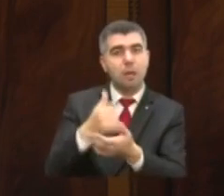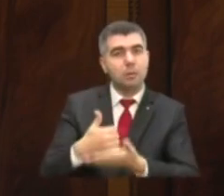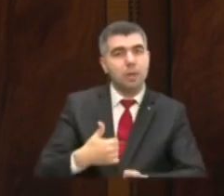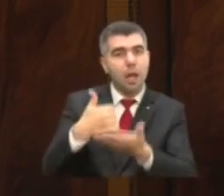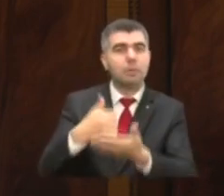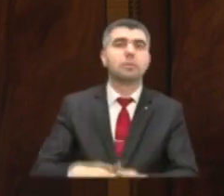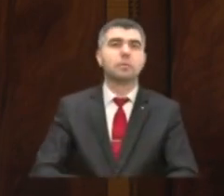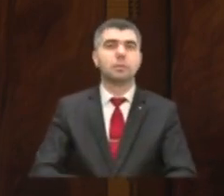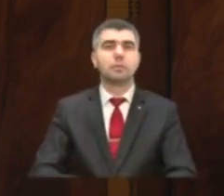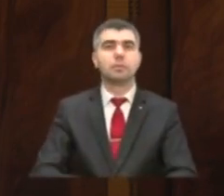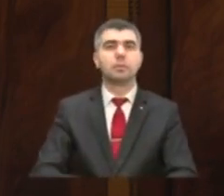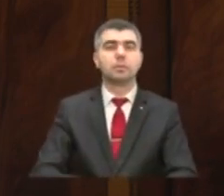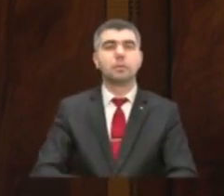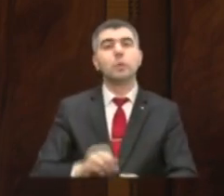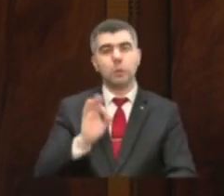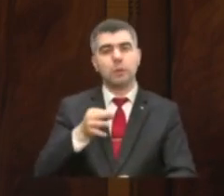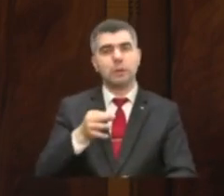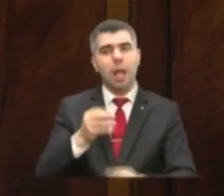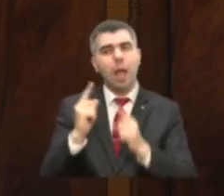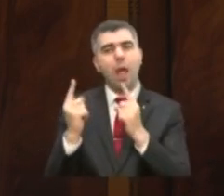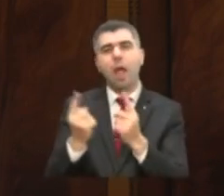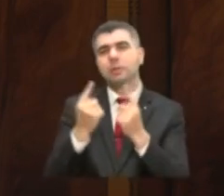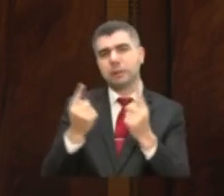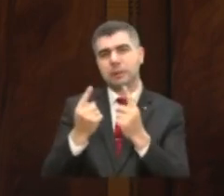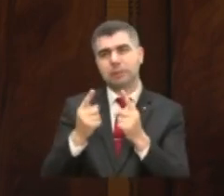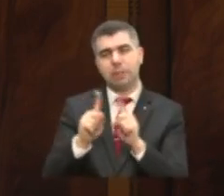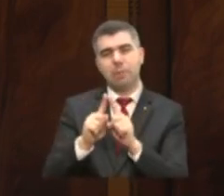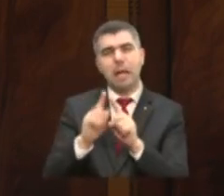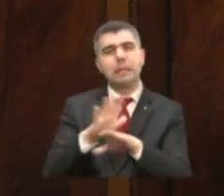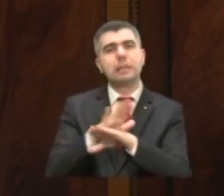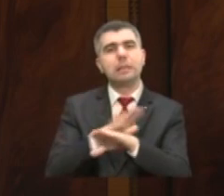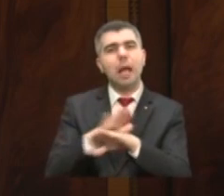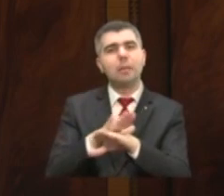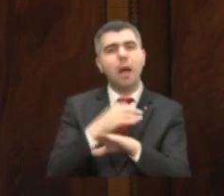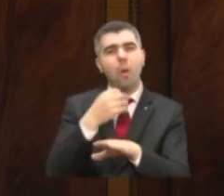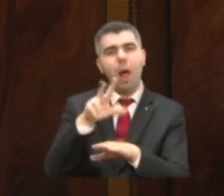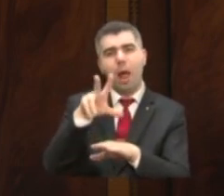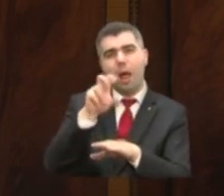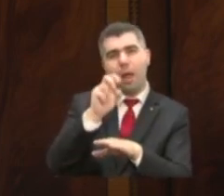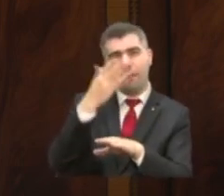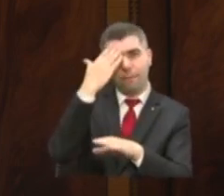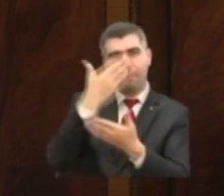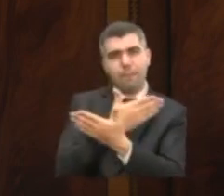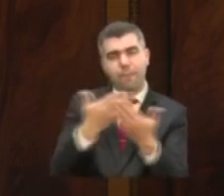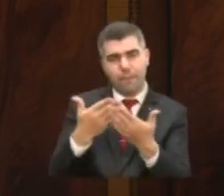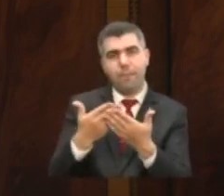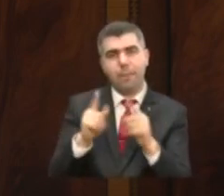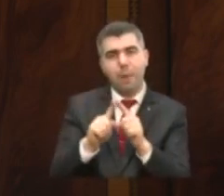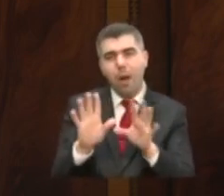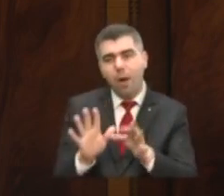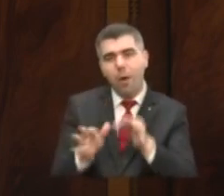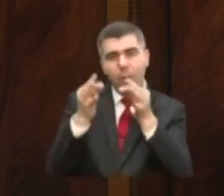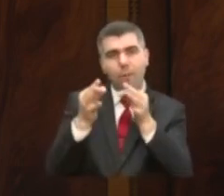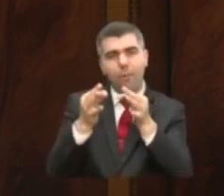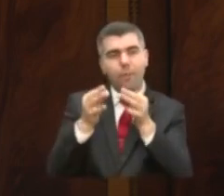هذه الأساسية. بطبيعة الحال في كل من هذه السياسات نأخذ بعين الاعتبار الحاجة الماسة